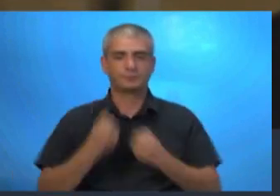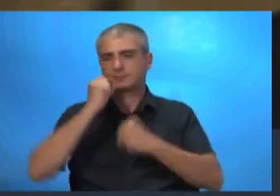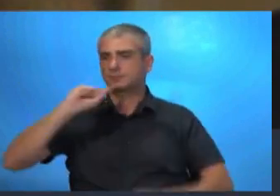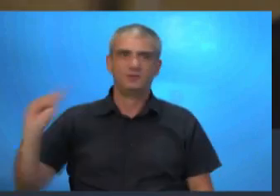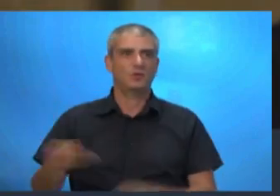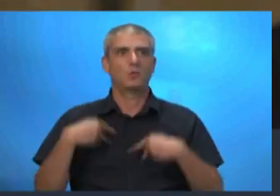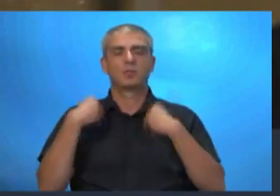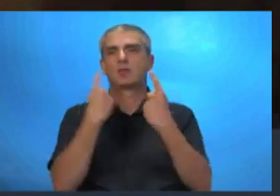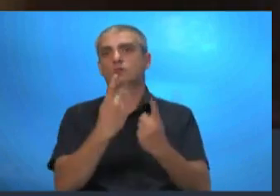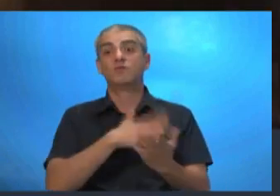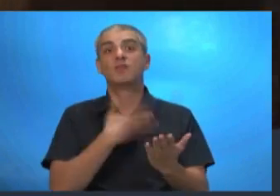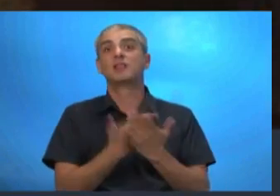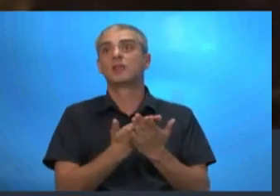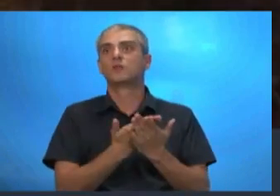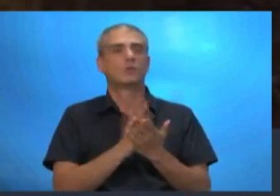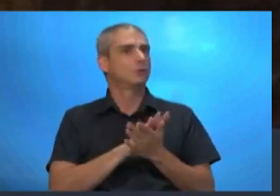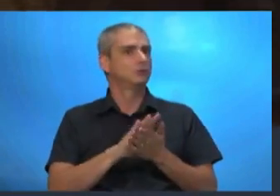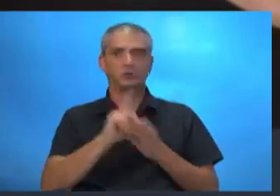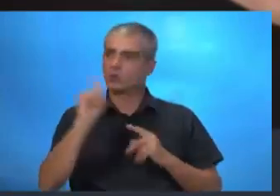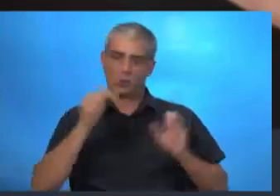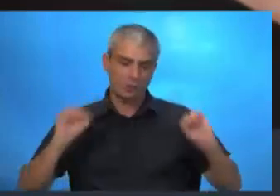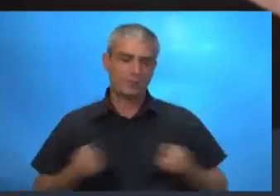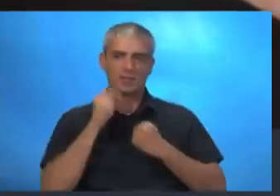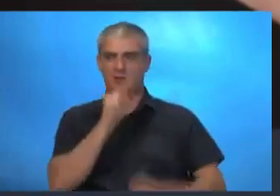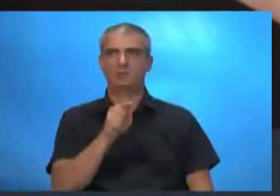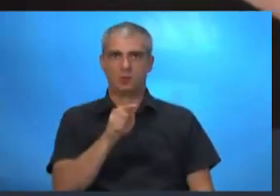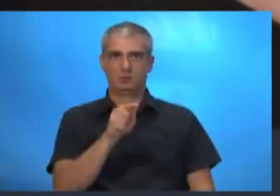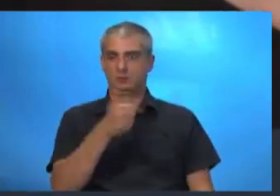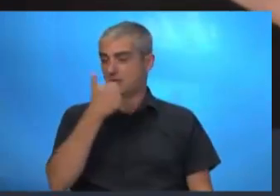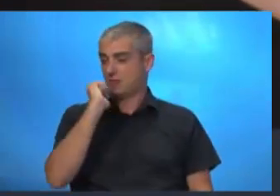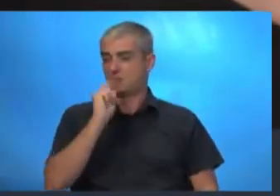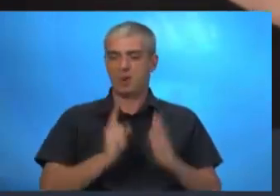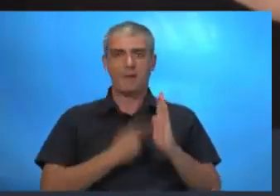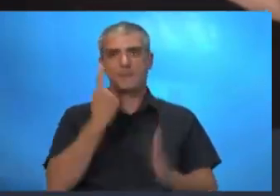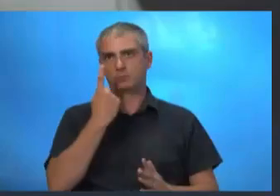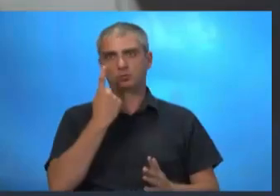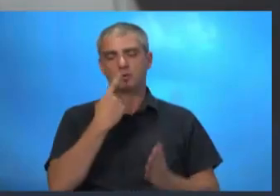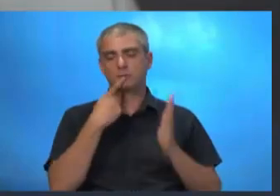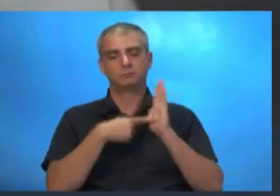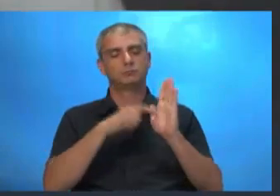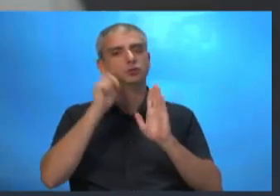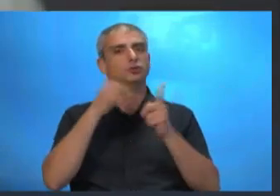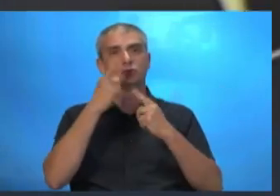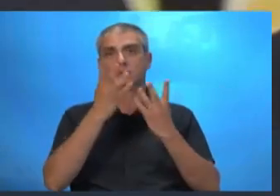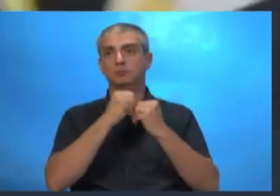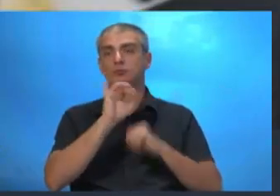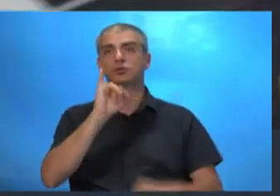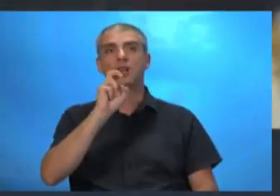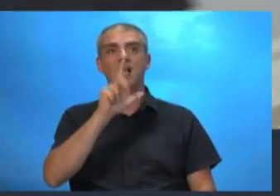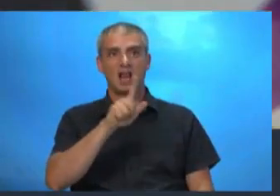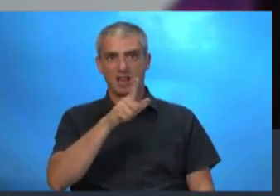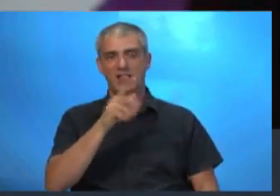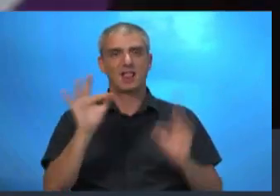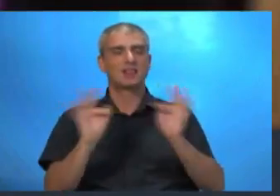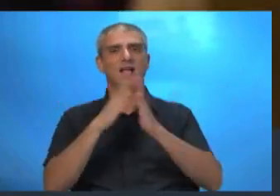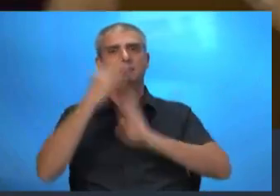מעצמם והתנדבו. זה פשוט היה באמת, כולם נרתמו לזה. אתמול, בפעם הראשונה, הושמע השיר למשפחתה של יעל, בטקס בבית